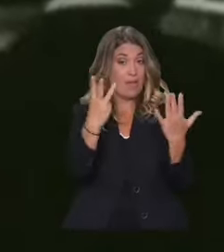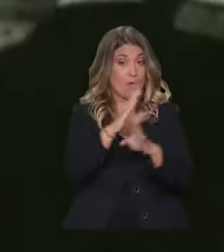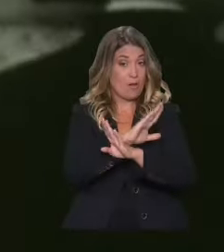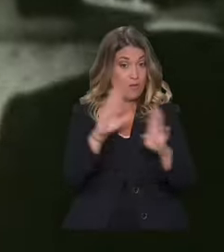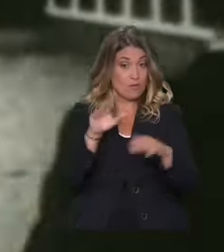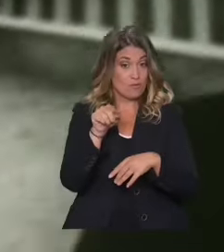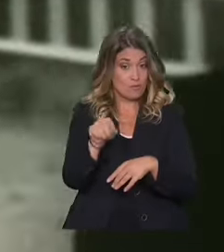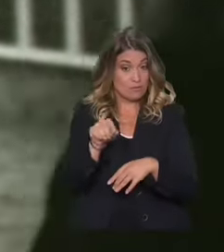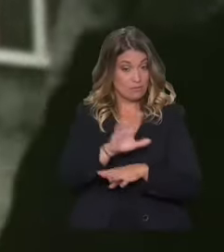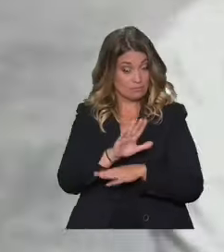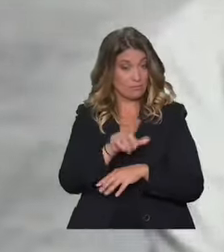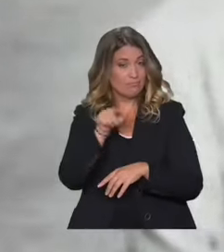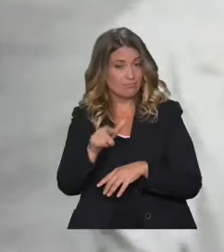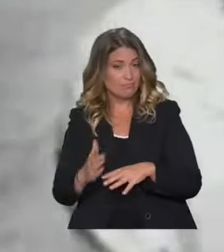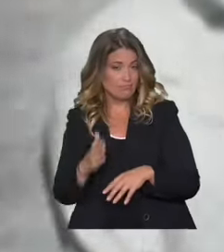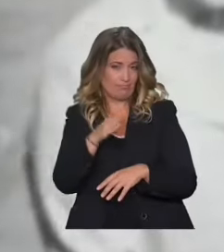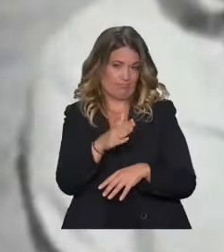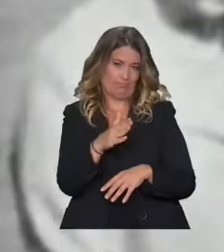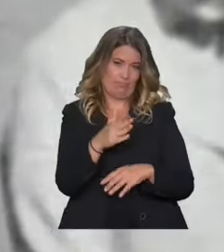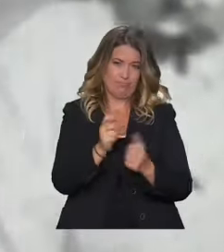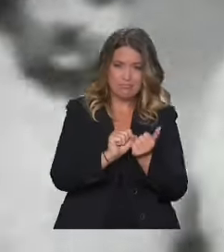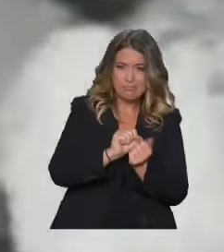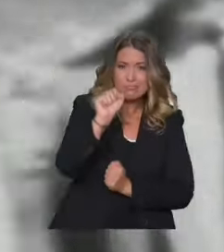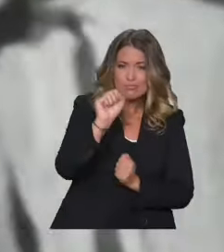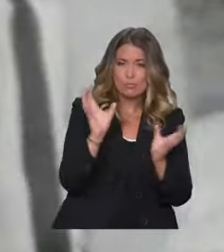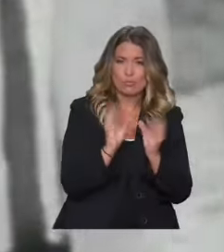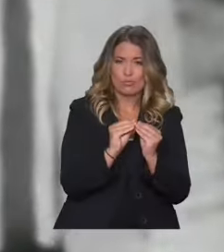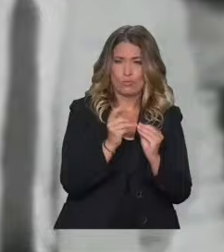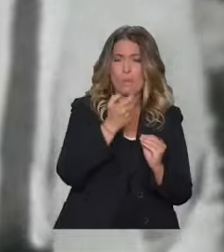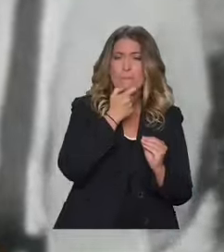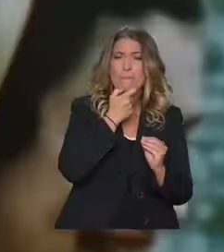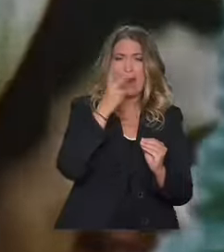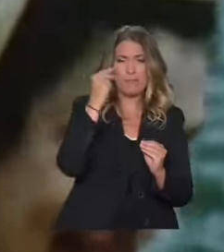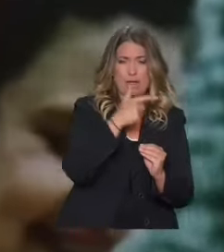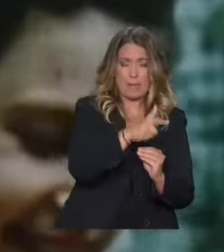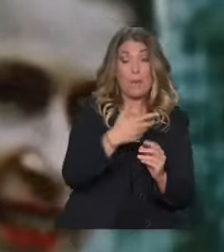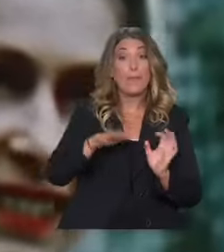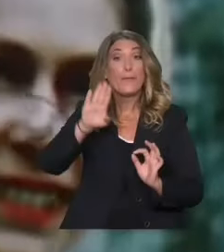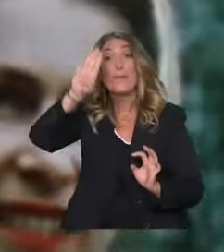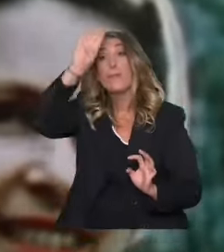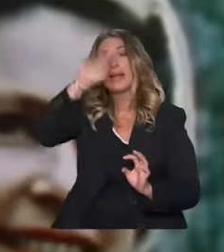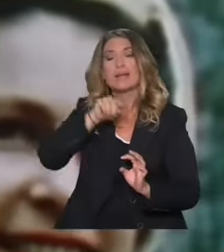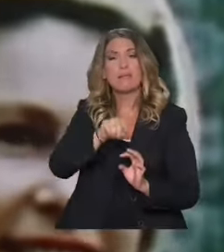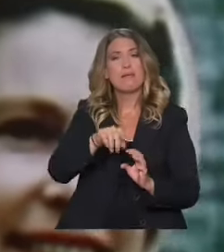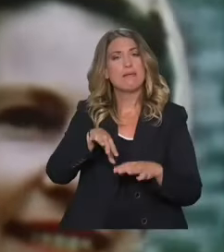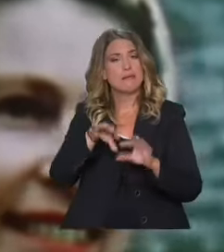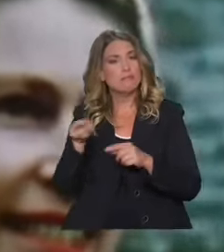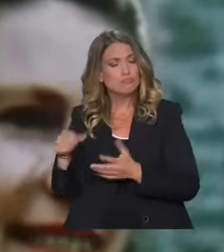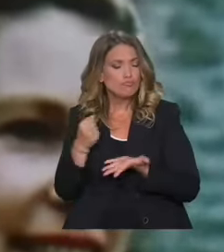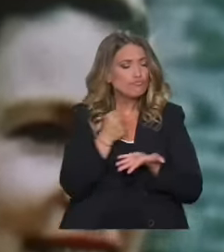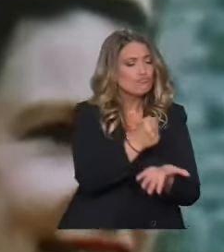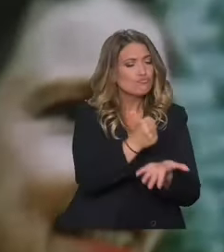είχε φοιτήσει και ο Έλληνας πατέρας του, πήρε πτυχίο από το Πανεπιστήμιο του Κέμπριτζ και ως πρίγκιπας της Ουαλίας άρχισε να χρηματοδοτεί